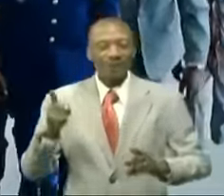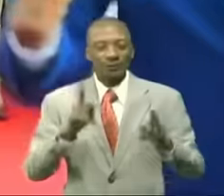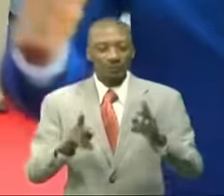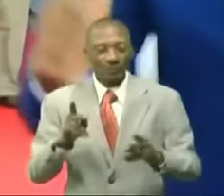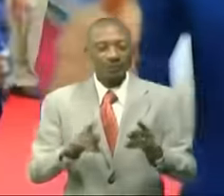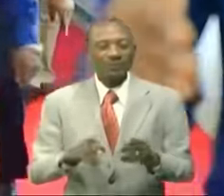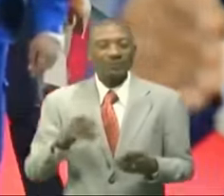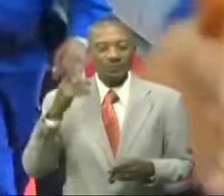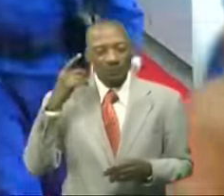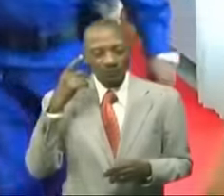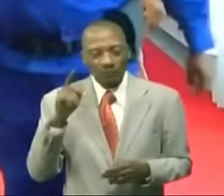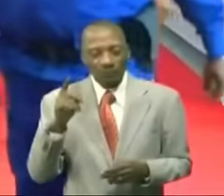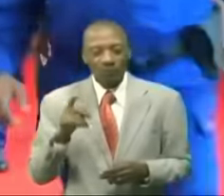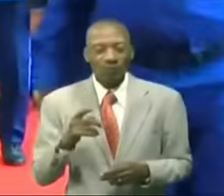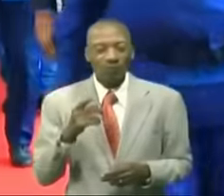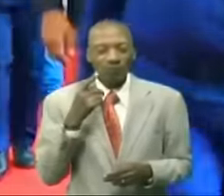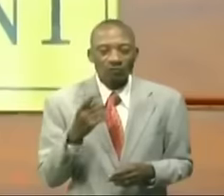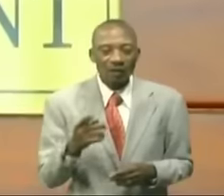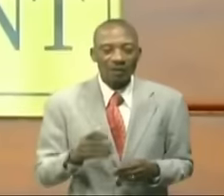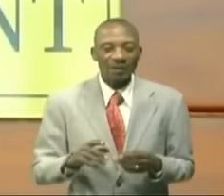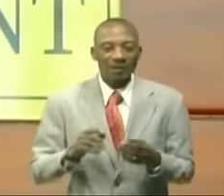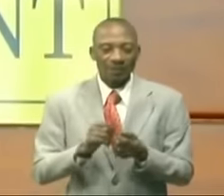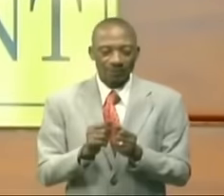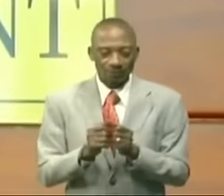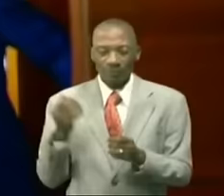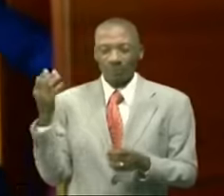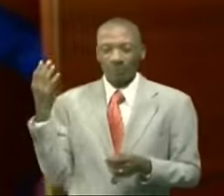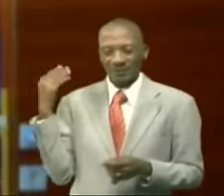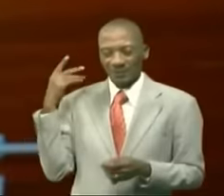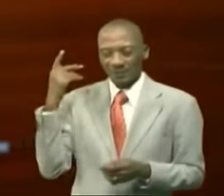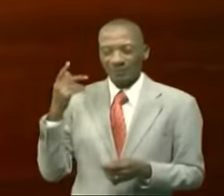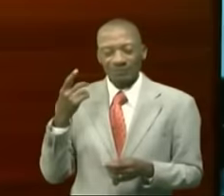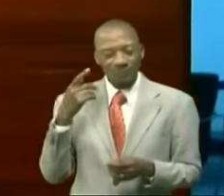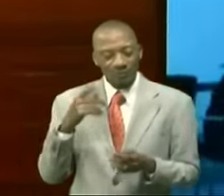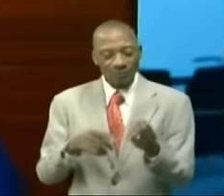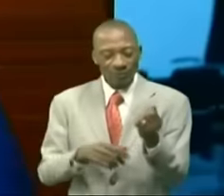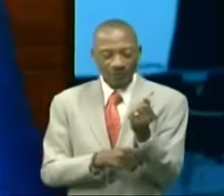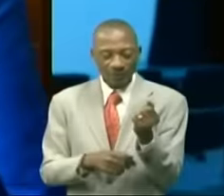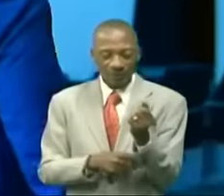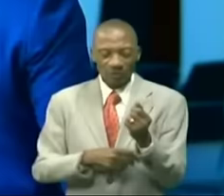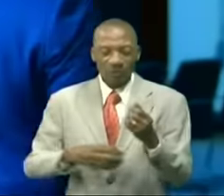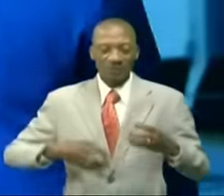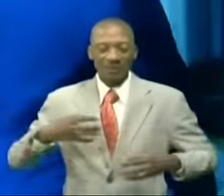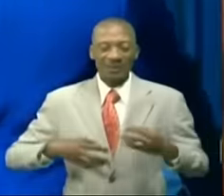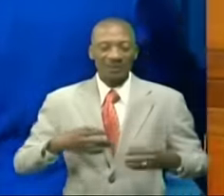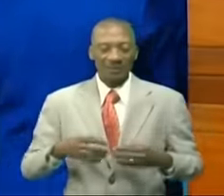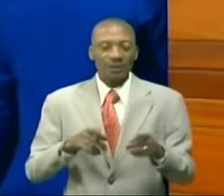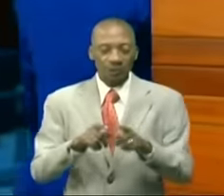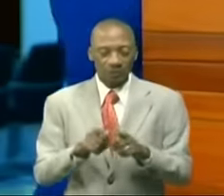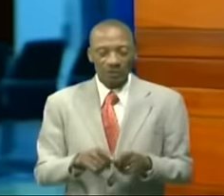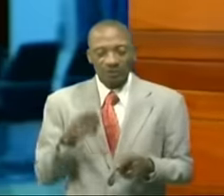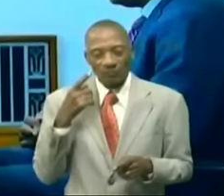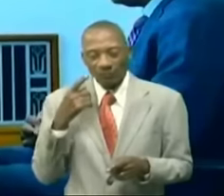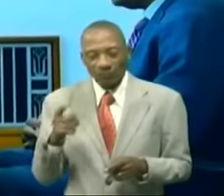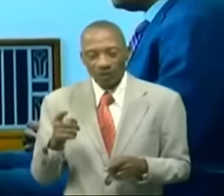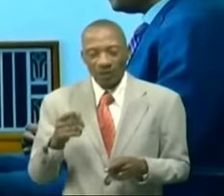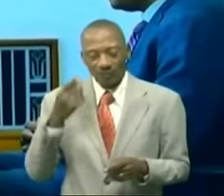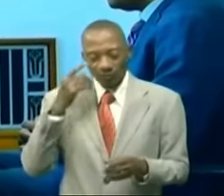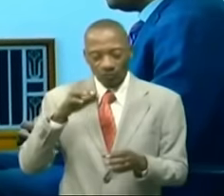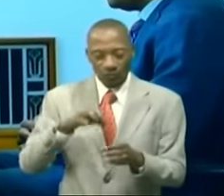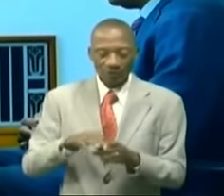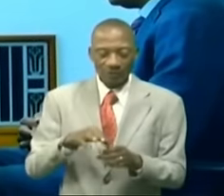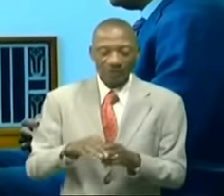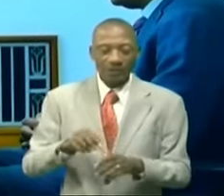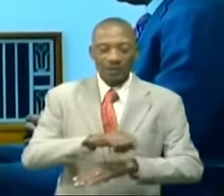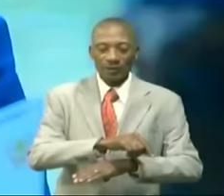des échauffourées survenues lors du dépôt des candidatures pour l'élection du bureau définitif du Sénat et donner des assurances sur la